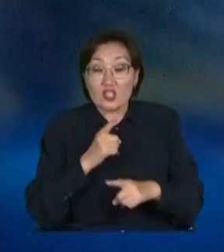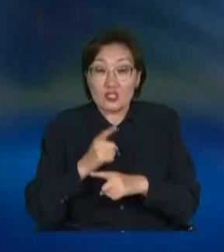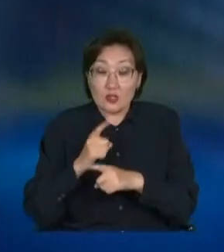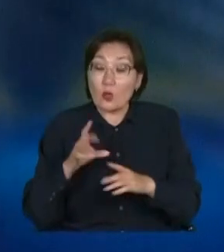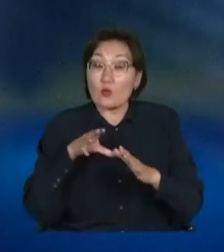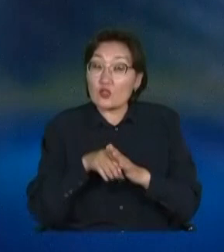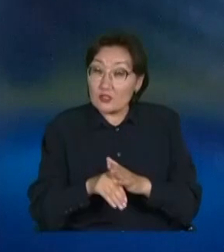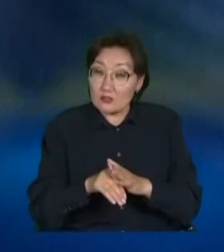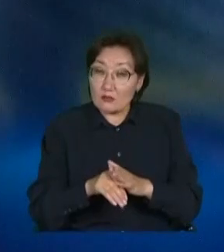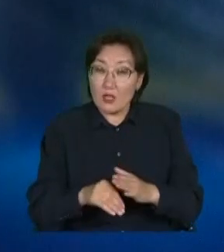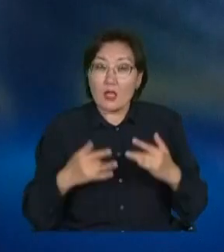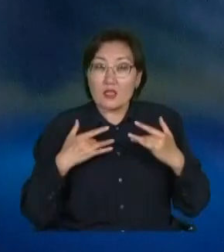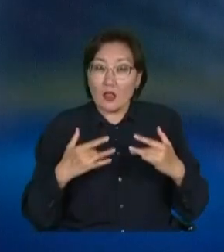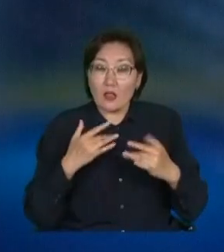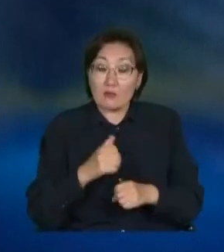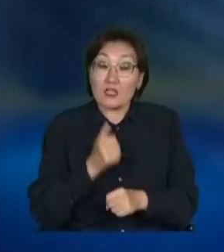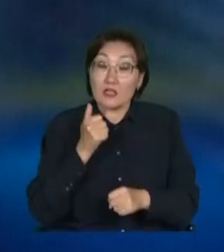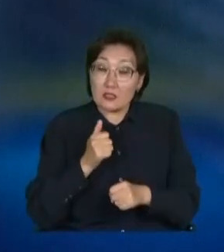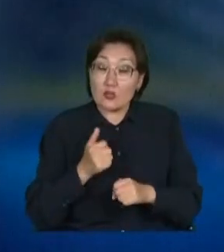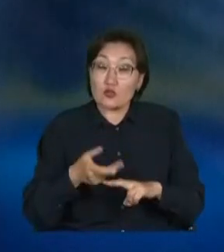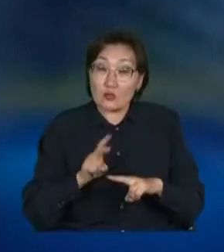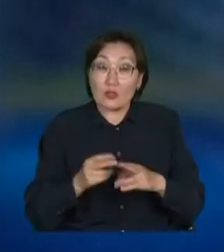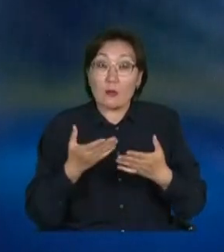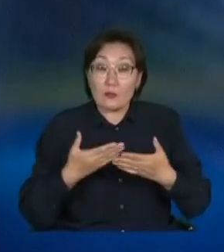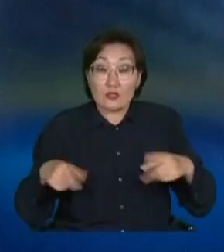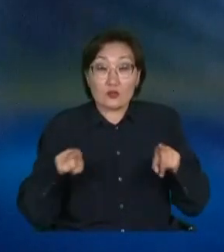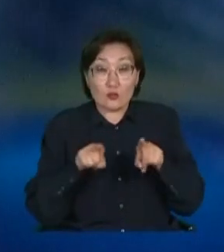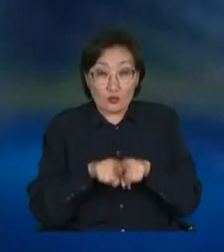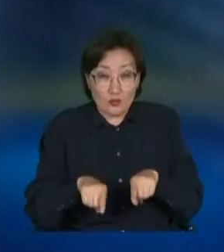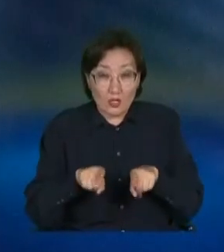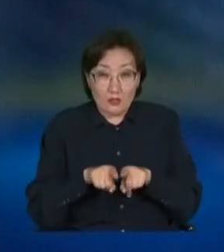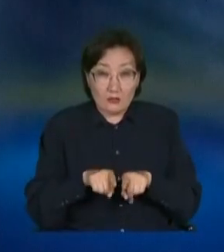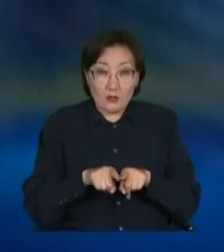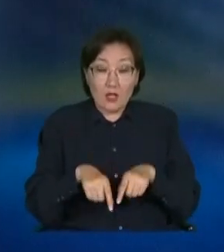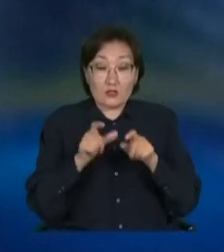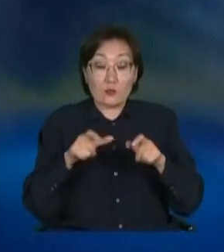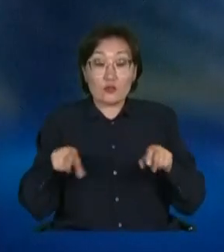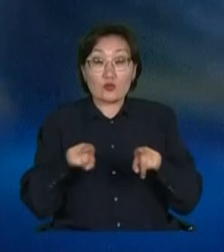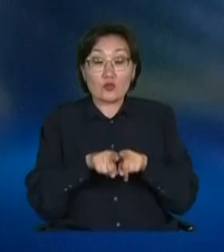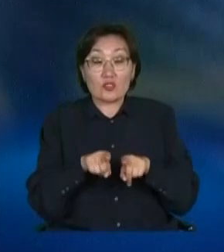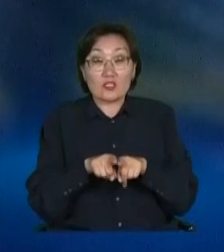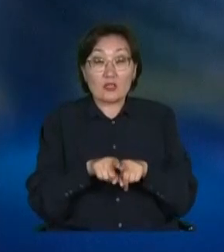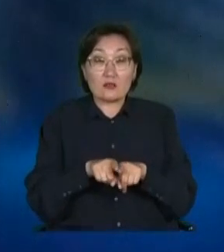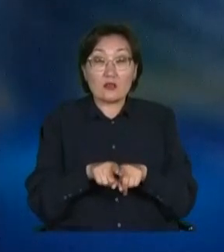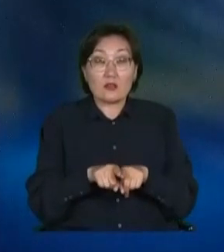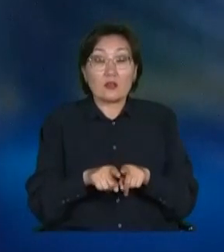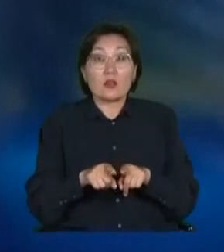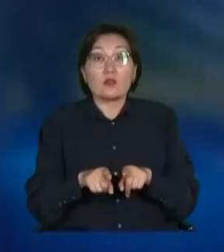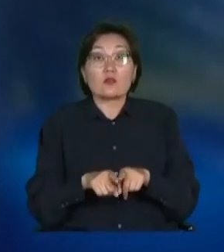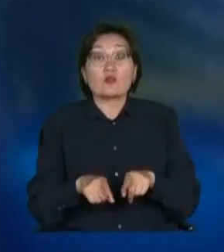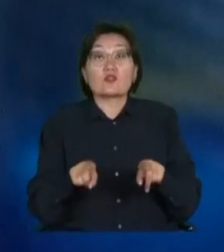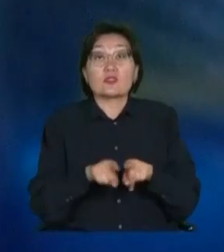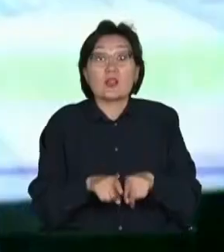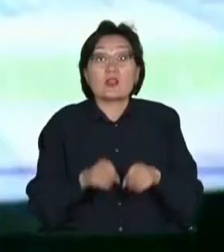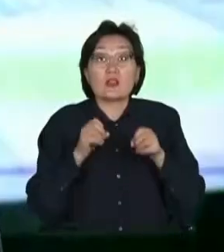қояды. Көрдіңіз, талап қатаңдатылған. Сондықтан біз де осындай нәрсені біз азаматтар осы нәрсені біз ұғыну керек те қазіргі